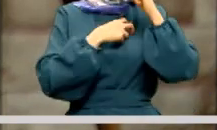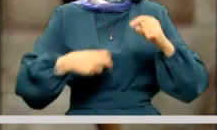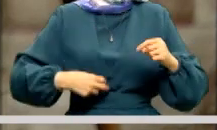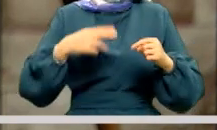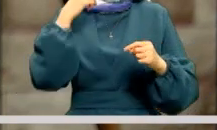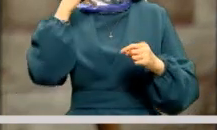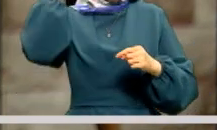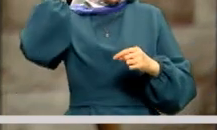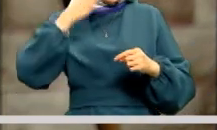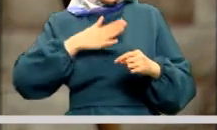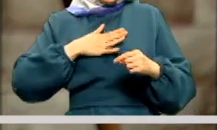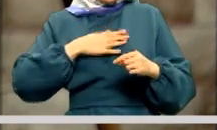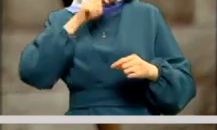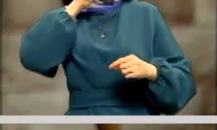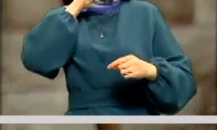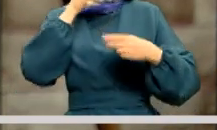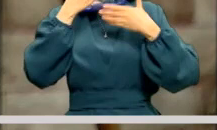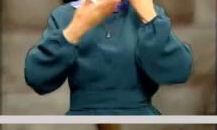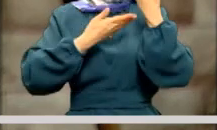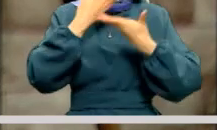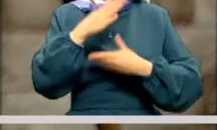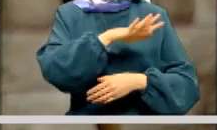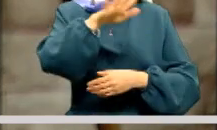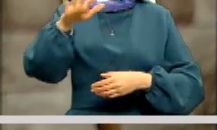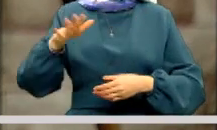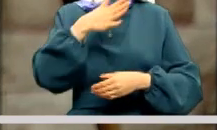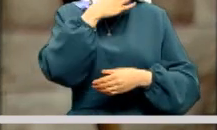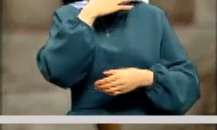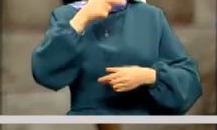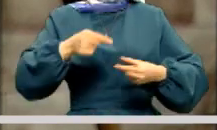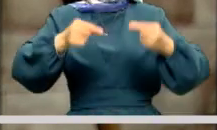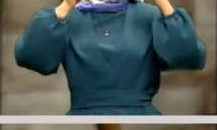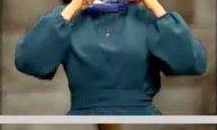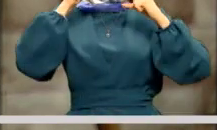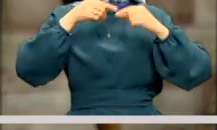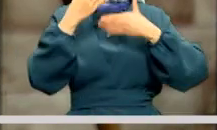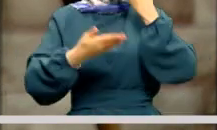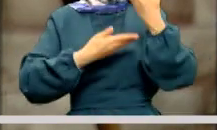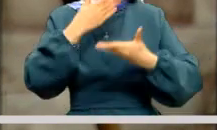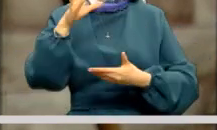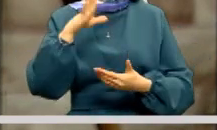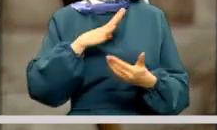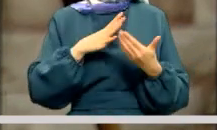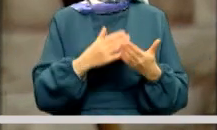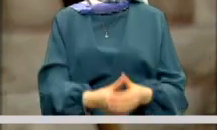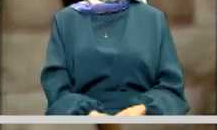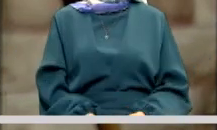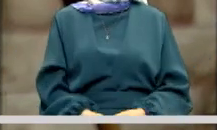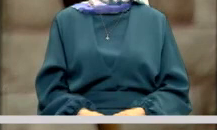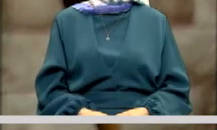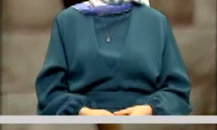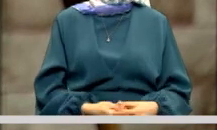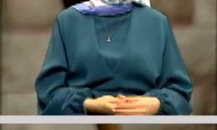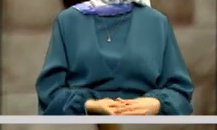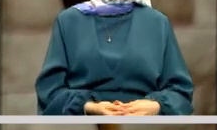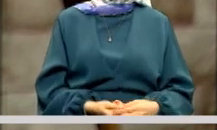müslümanı tarif ederken hepimizin bildiği hadisi şerifte Bunu ifade ediyor Yani el müslimim Ben Selim el Müslimin önemini